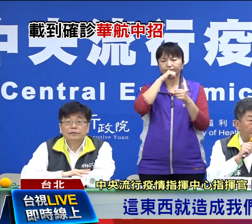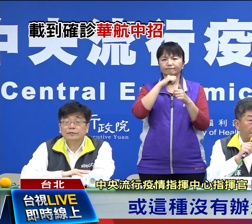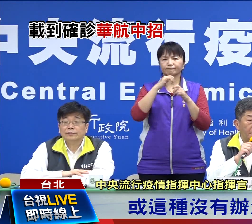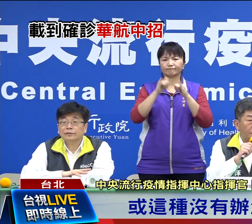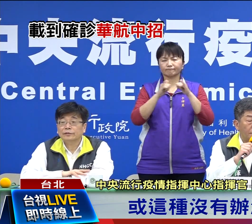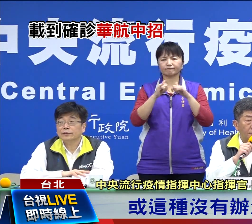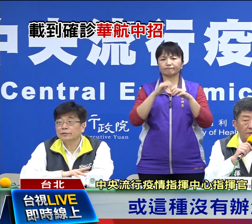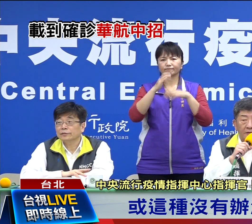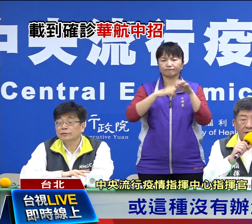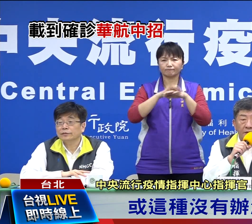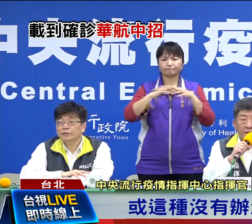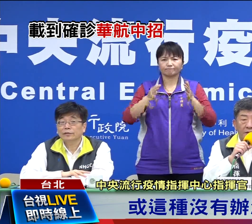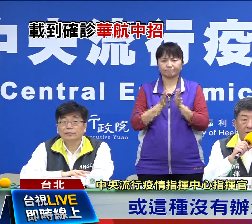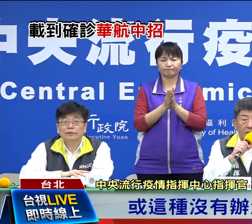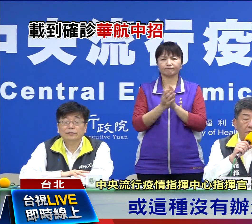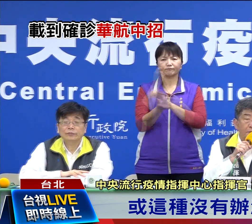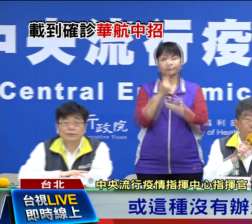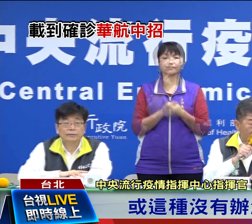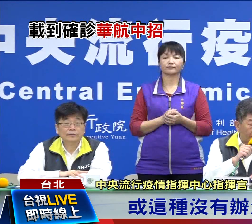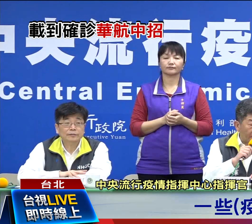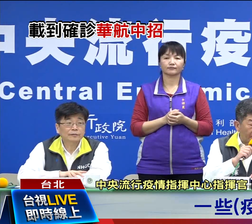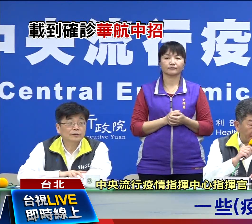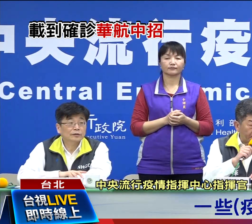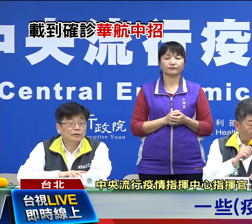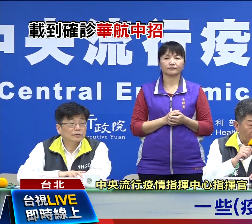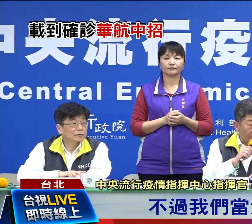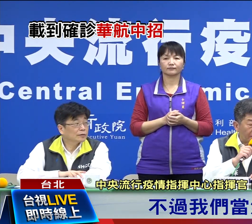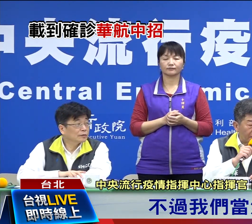或者这样没有办法迅速产生一些行动。不过